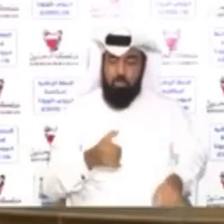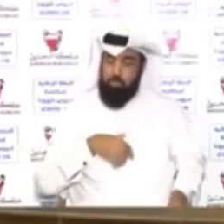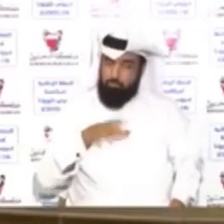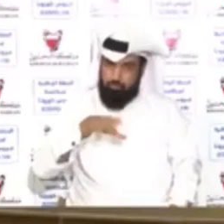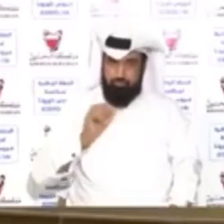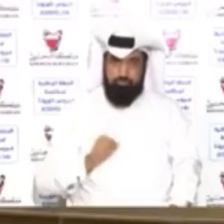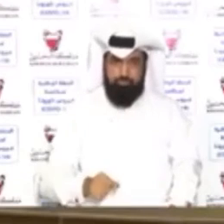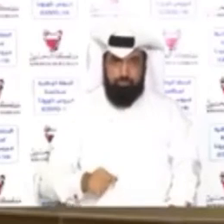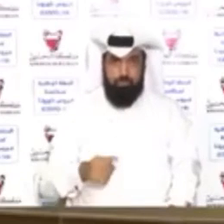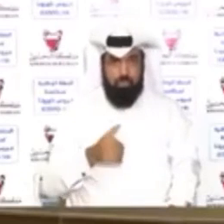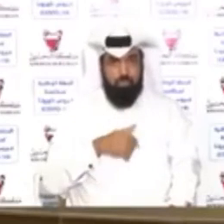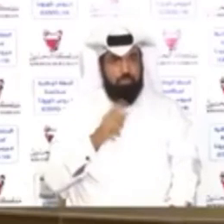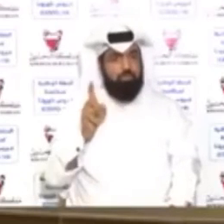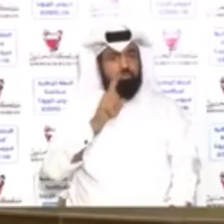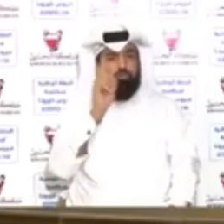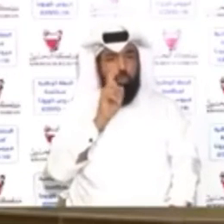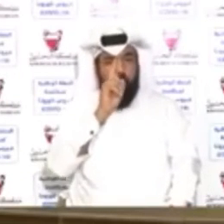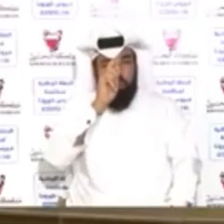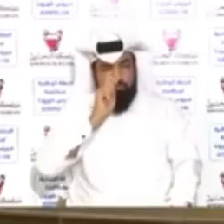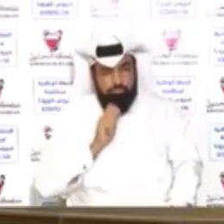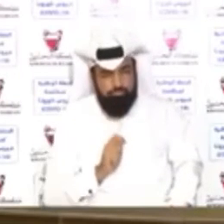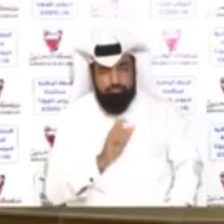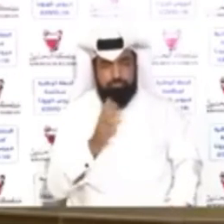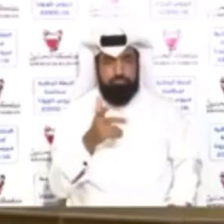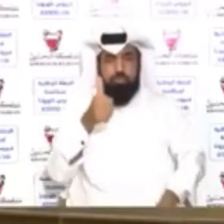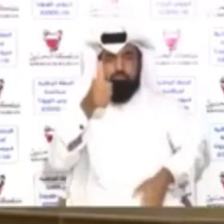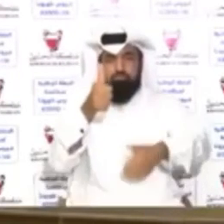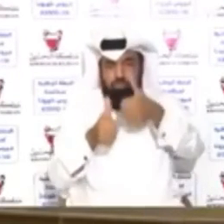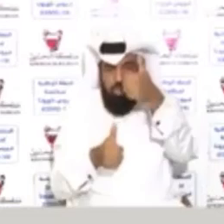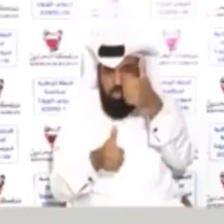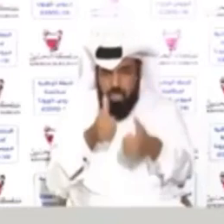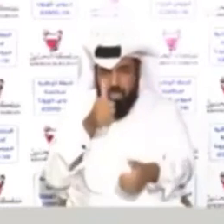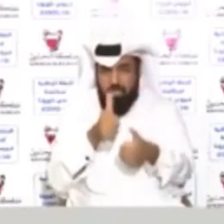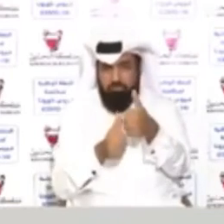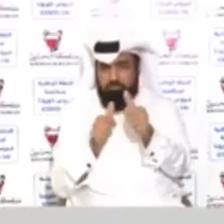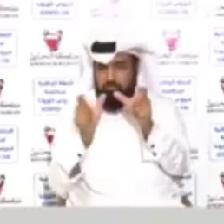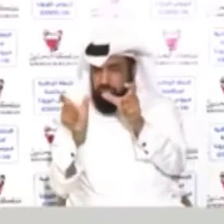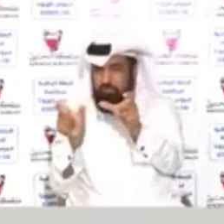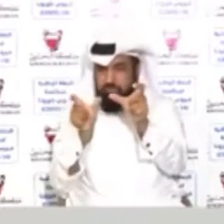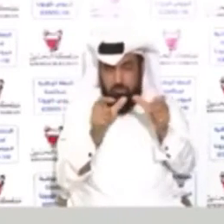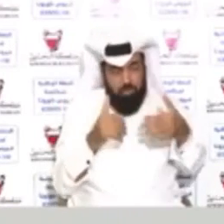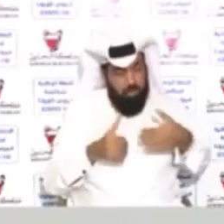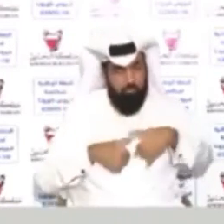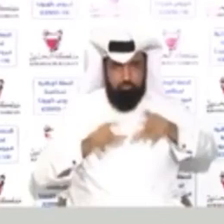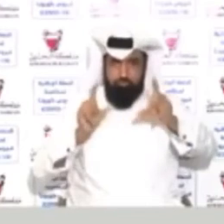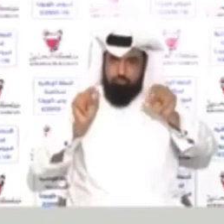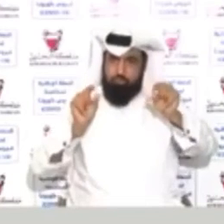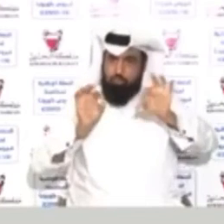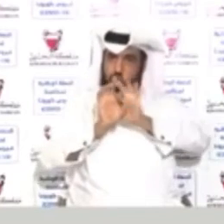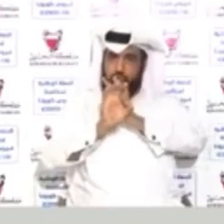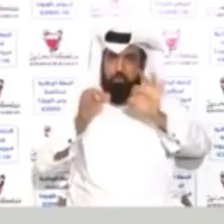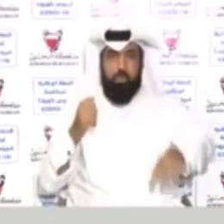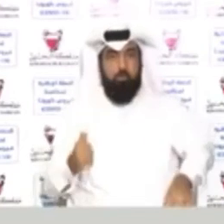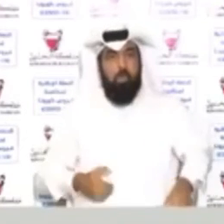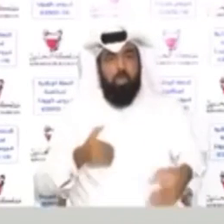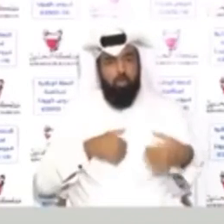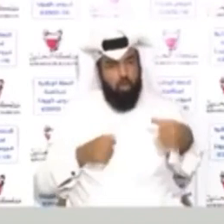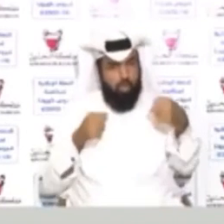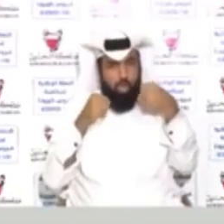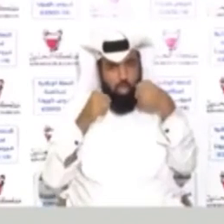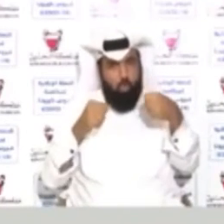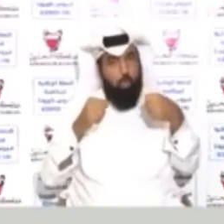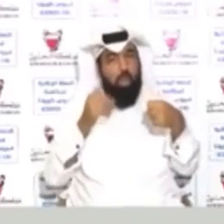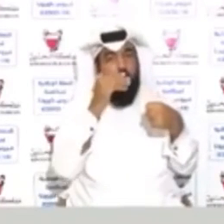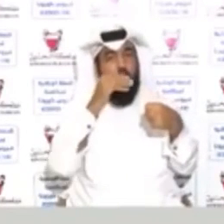بالنسبة لقوة الفحص وترصد للمرض، هذا لعل احنا نتميز فيه في البحرين ومصدر قوة بالنسبة لنا،